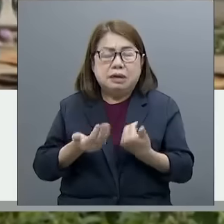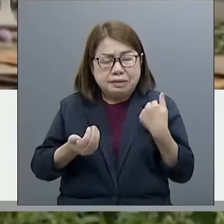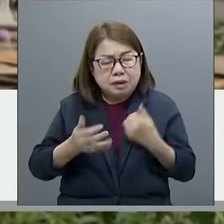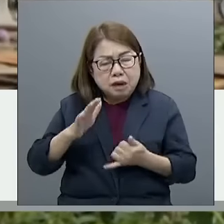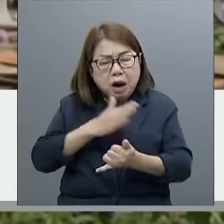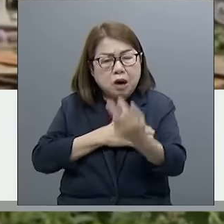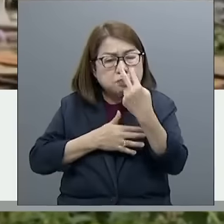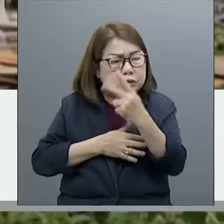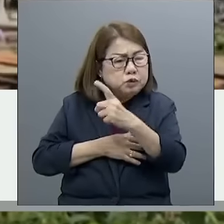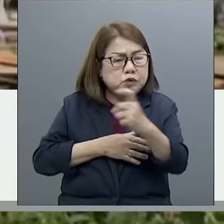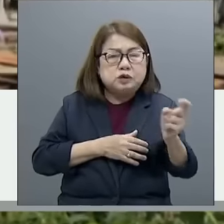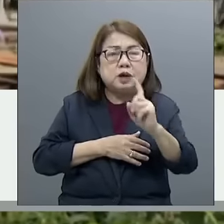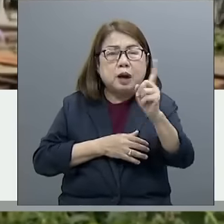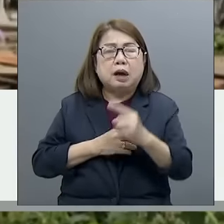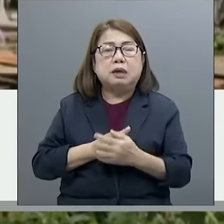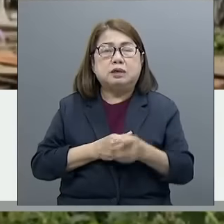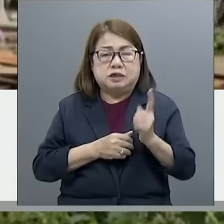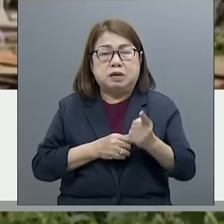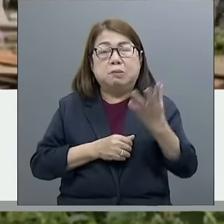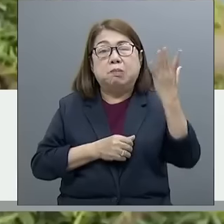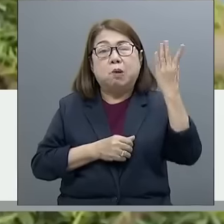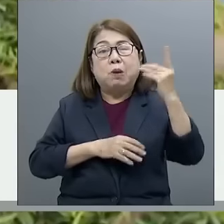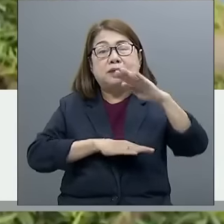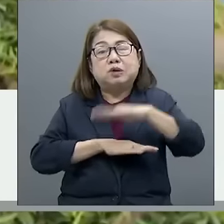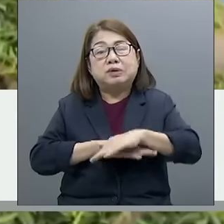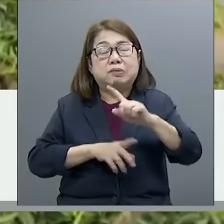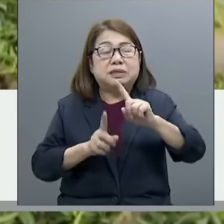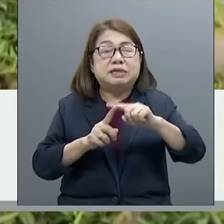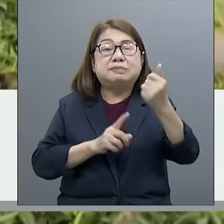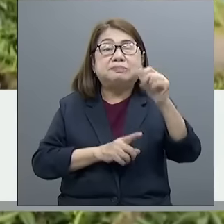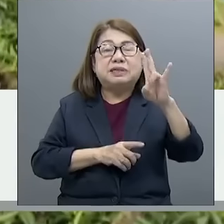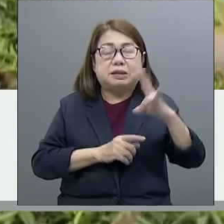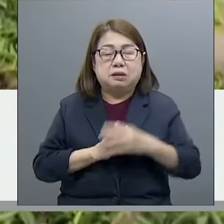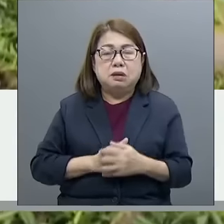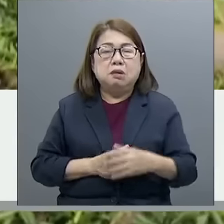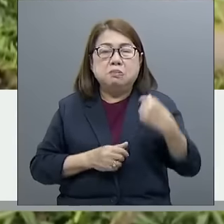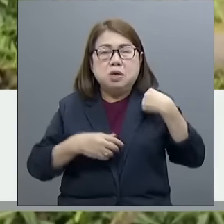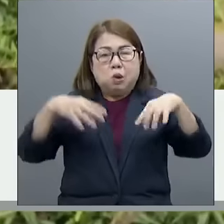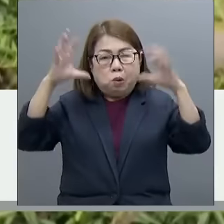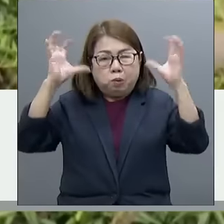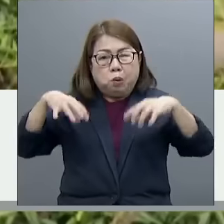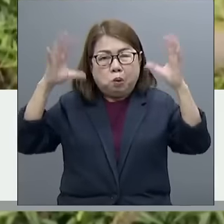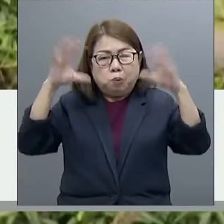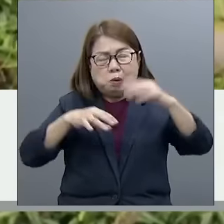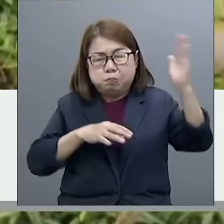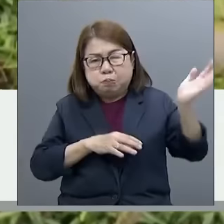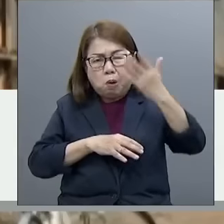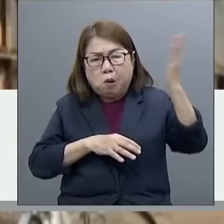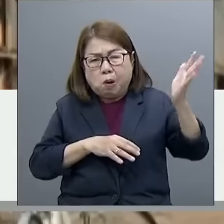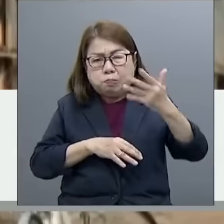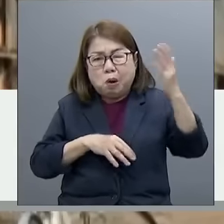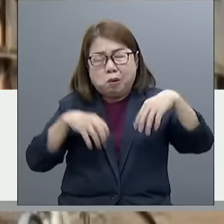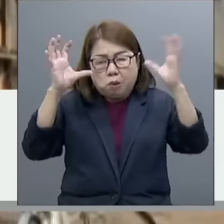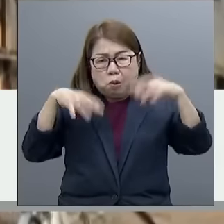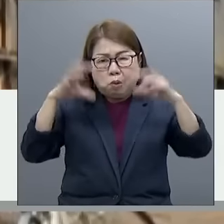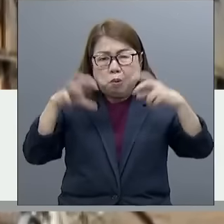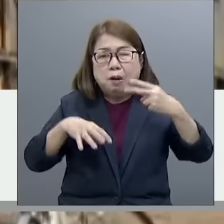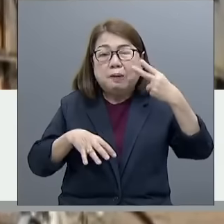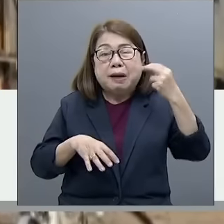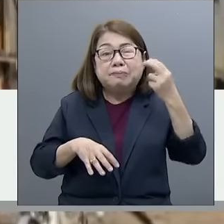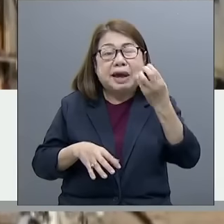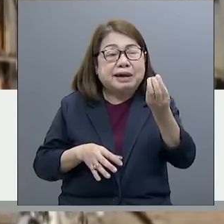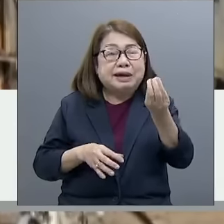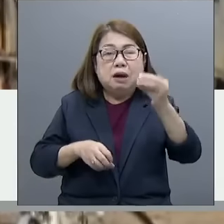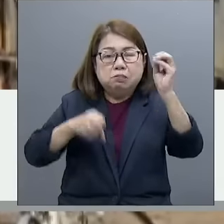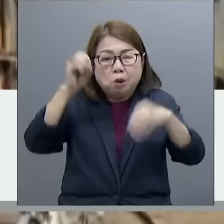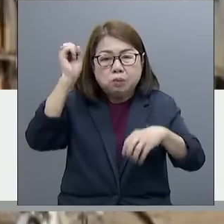ค่ะหลังจากเมื่อช่วงเย็น17กุมภาพันธ์ที่ผ่านมาเกิดพายุฝนและลูกเห็บเกิดขึ้นในหลายพื้นที่ส่งผลให้บ้านเรือนประชา